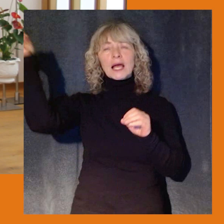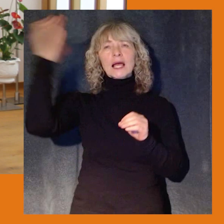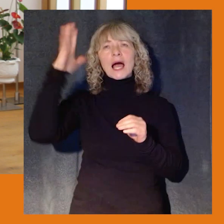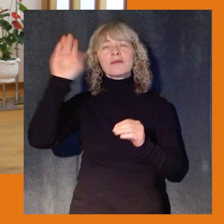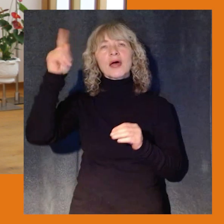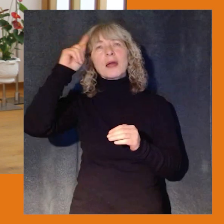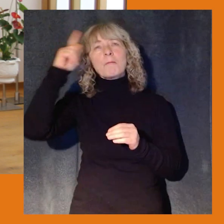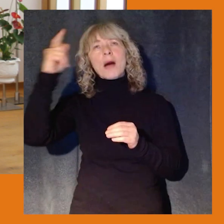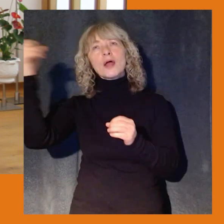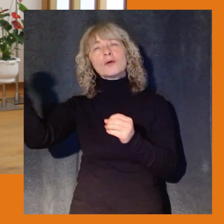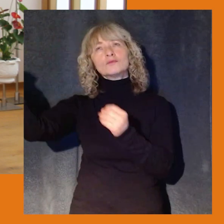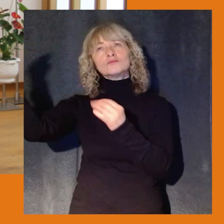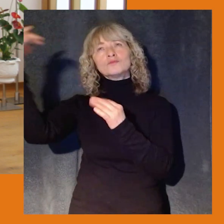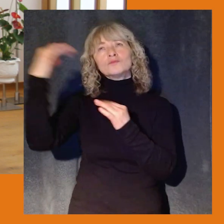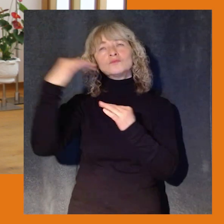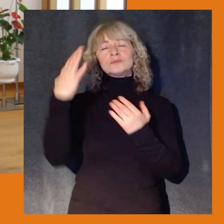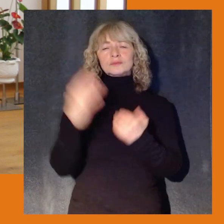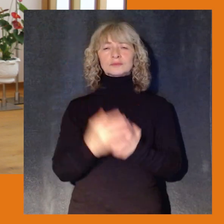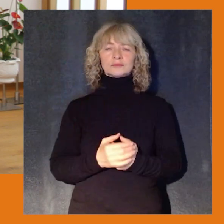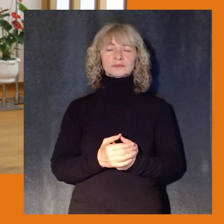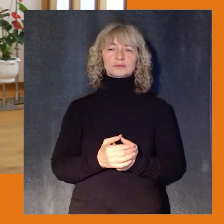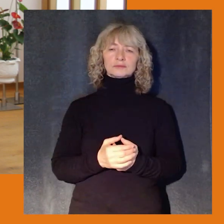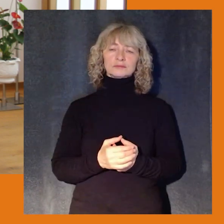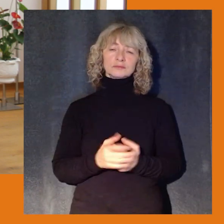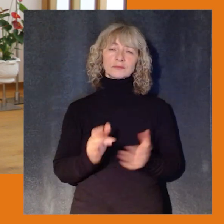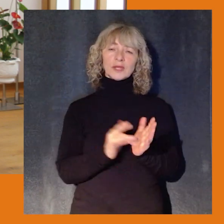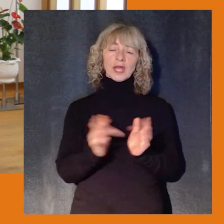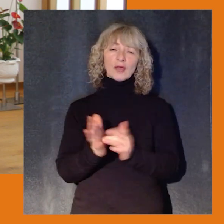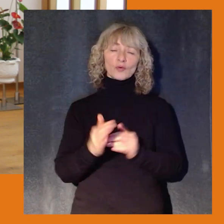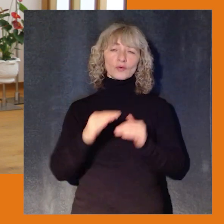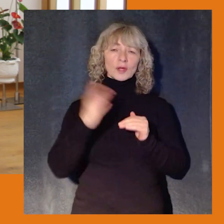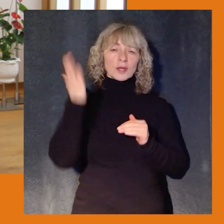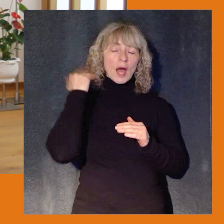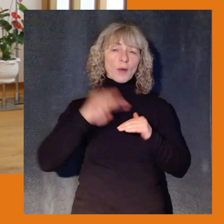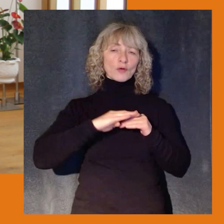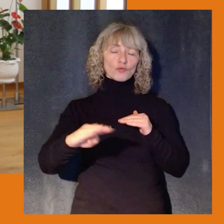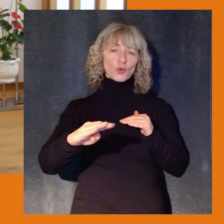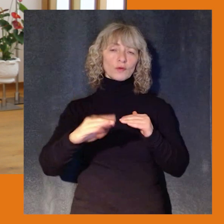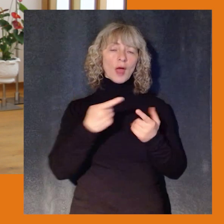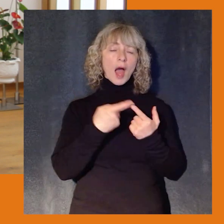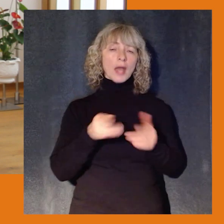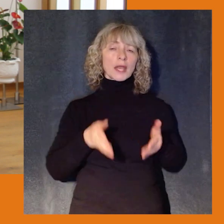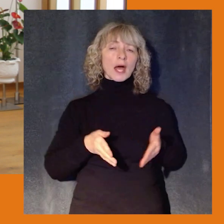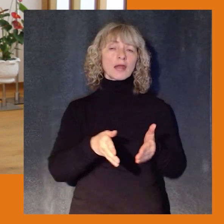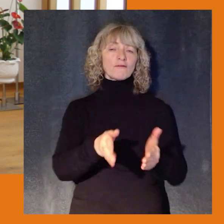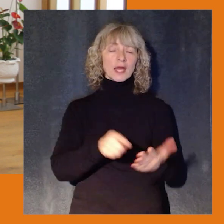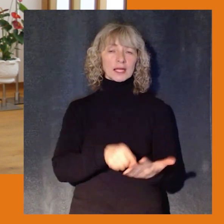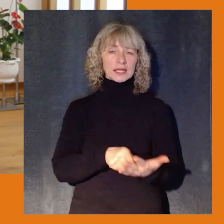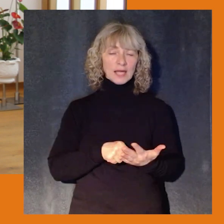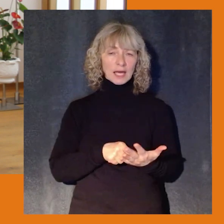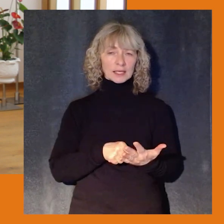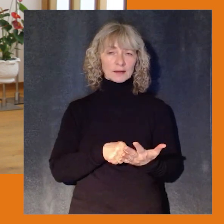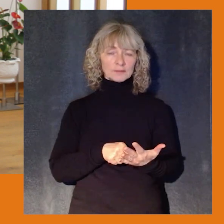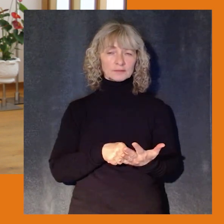persönlichen Vorstellungen mit dem zu verwechseln, was uns der Heilige Geist nahelegt. Jesus